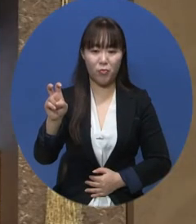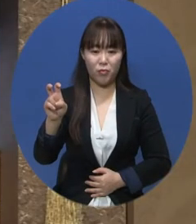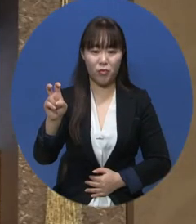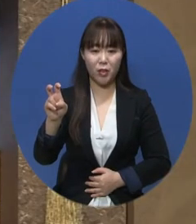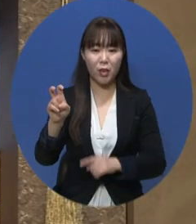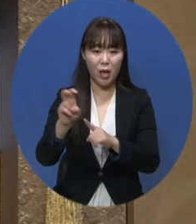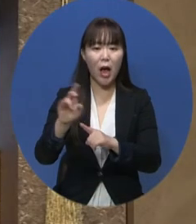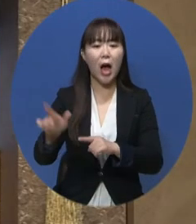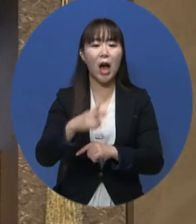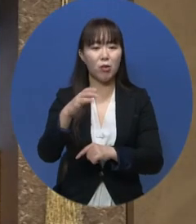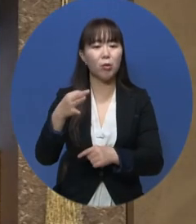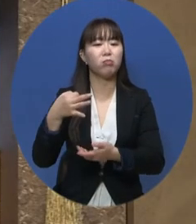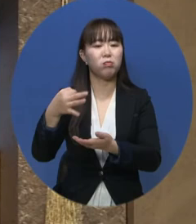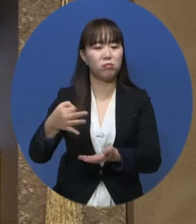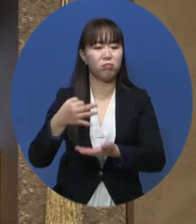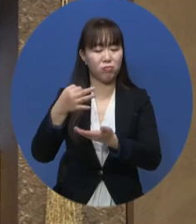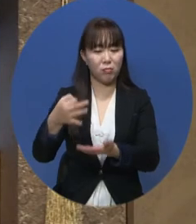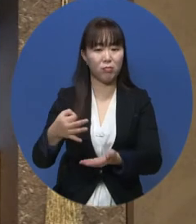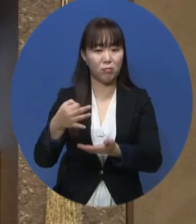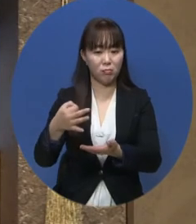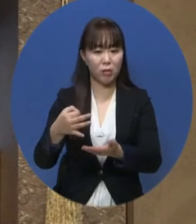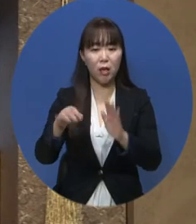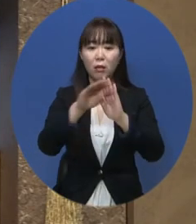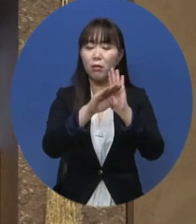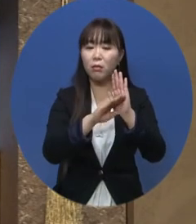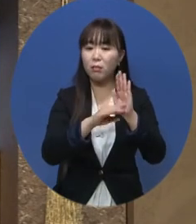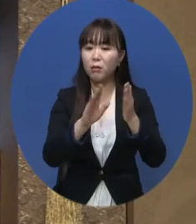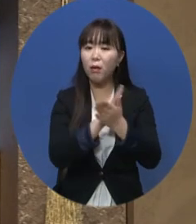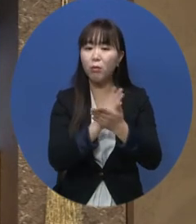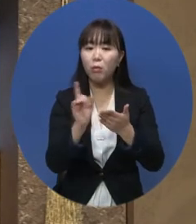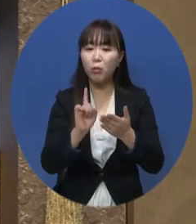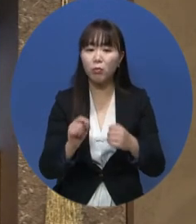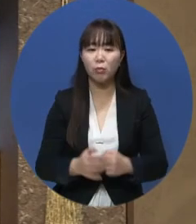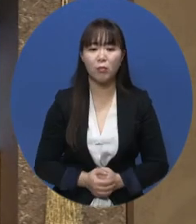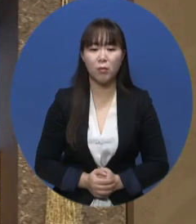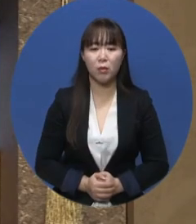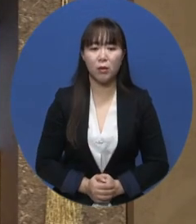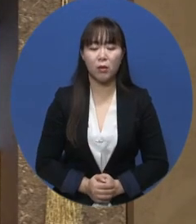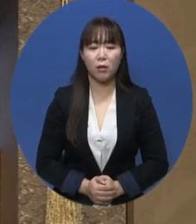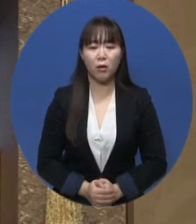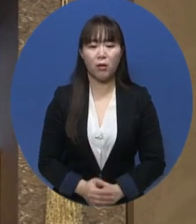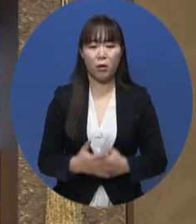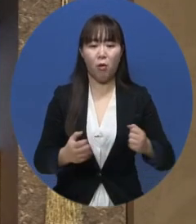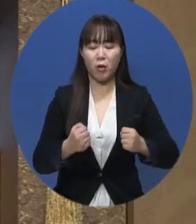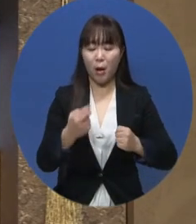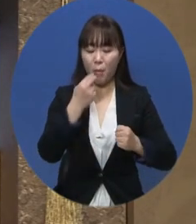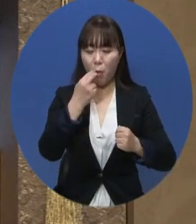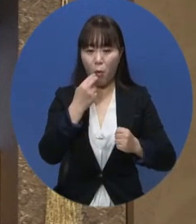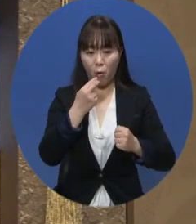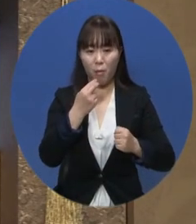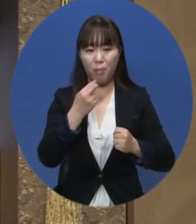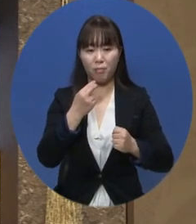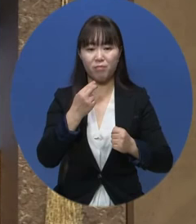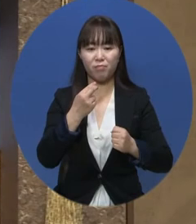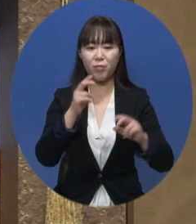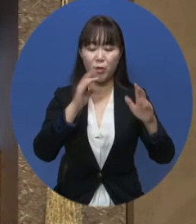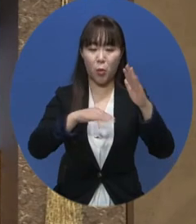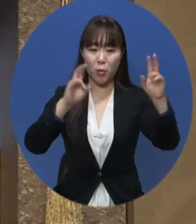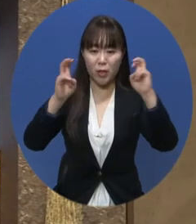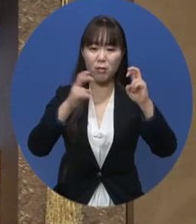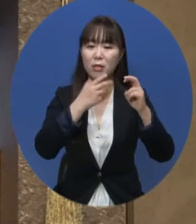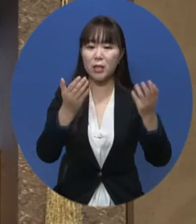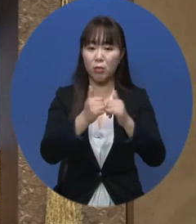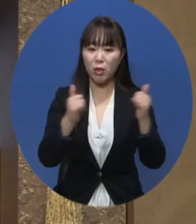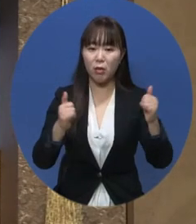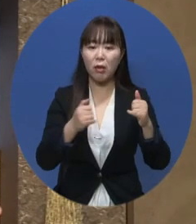61,520원을 하루에 이렇게 내게 돼 있습니다. 네. 이 등급은 어떻게 나뉜 건가요? 아, 등급은 이제 건강보험공단 직원이 예. 어르신이